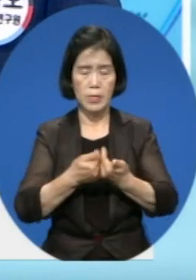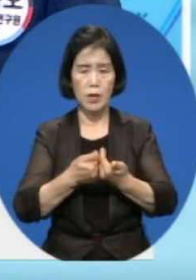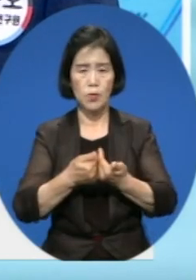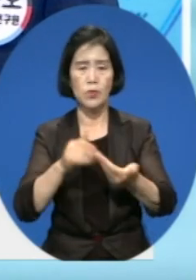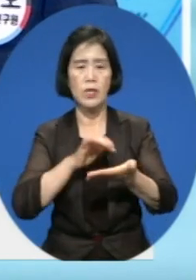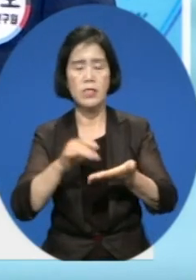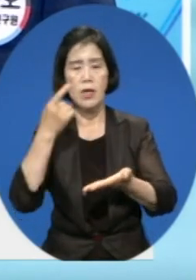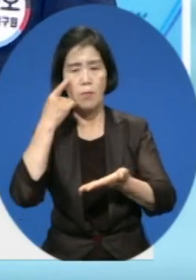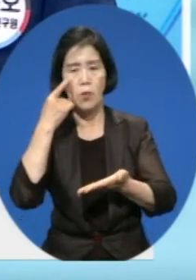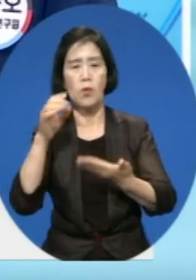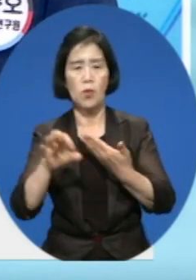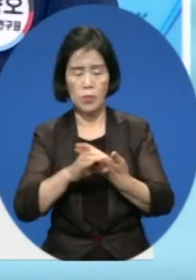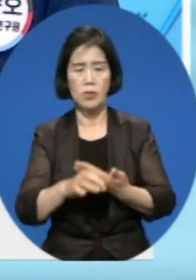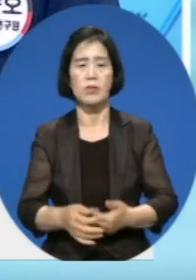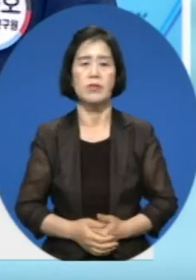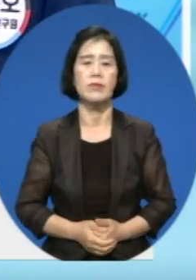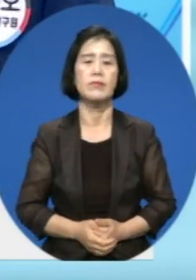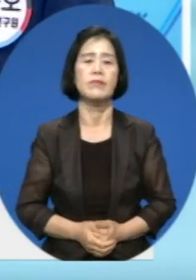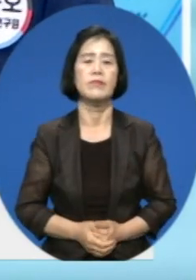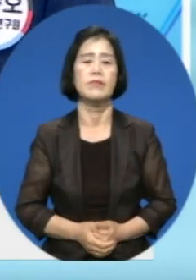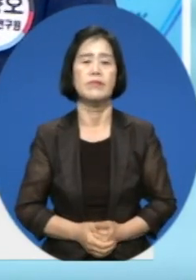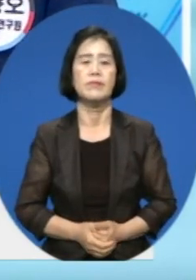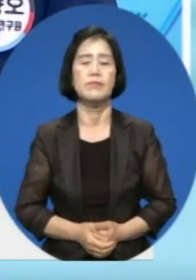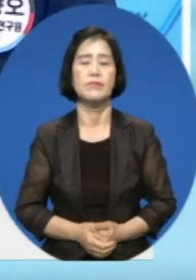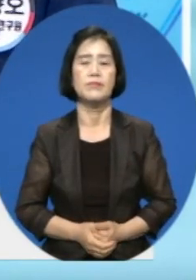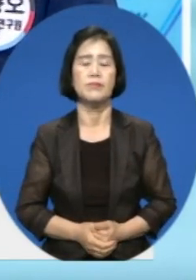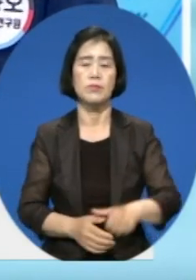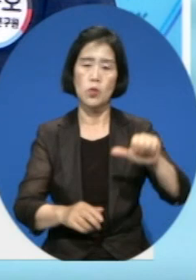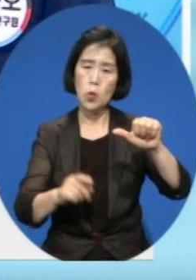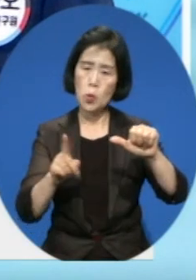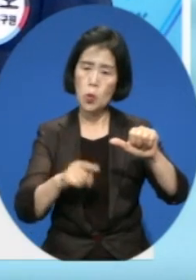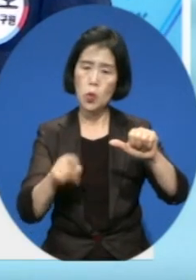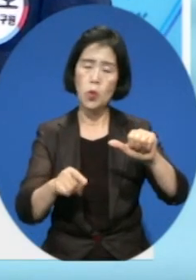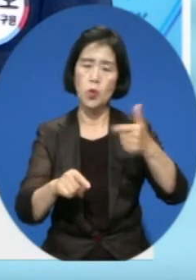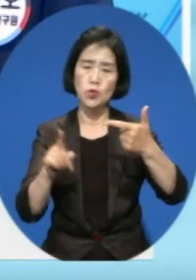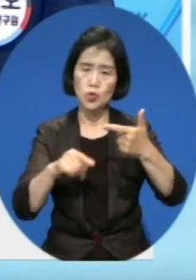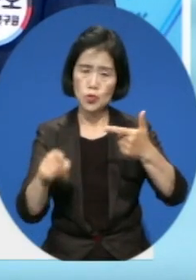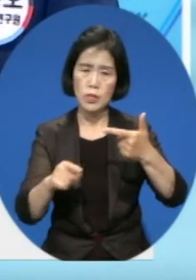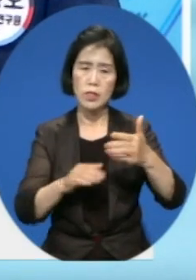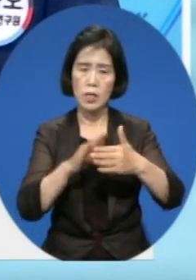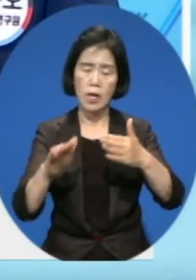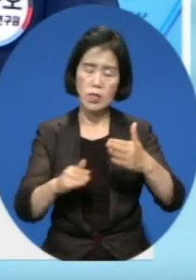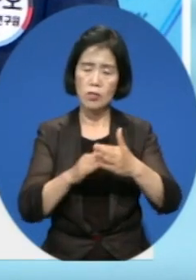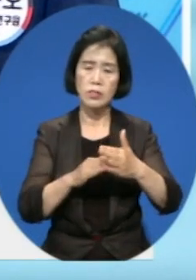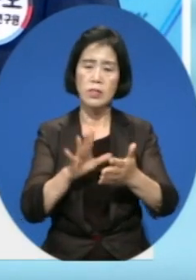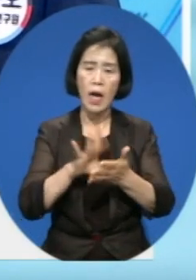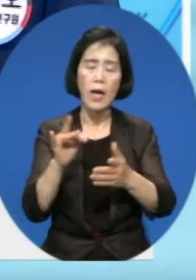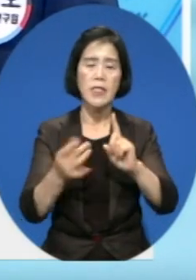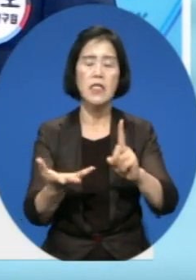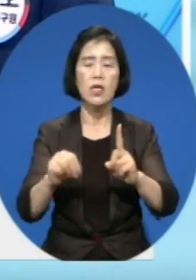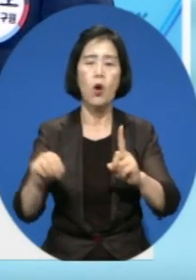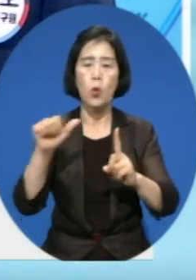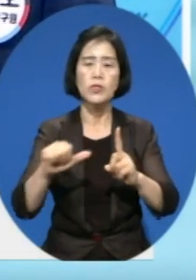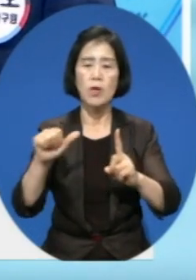아까 말씀드린 어마무시한 숫자가 나올 수도 있습니다. 그다음에 뭐 5, 6인 가정은 지금 1억 5천까지 소득이 있는